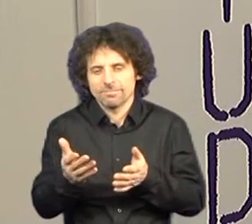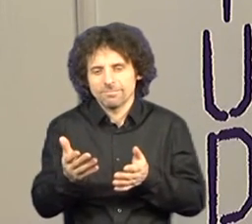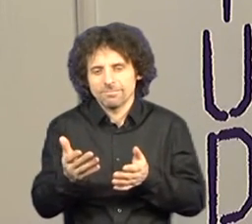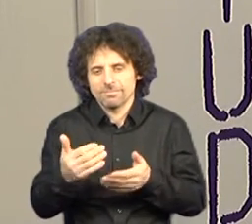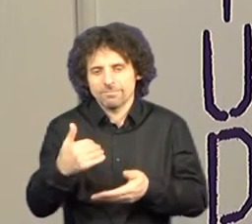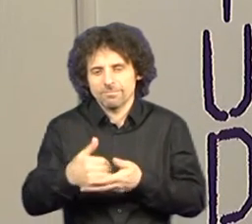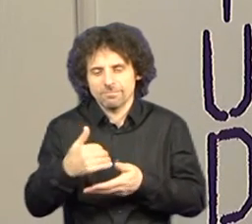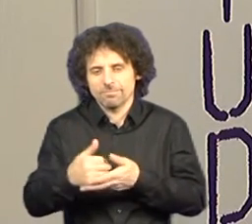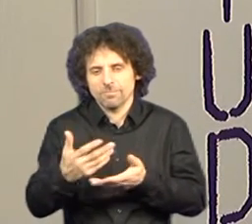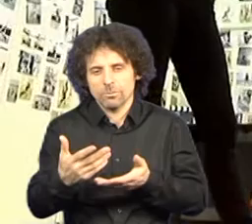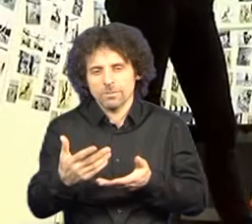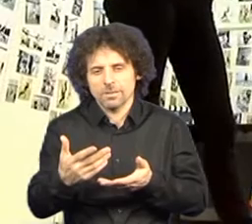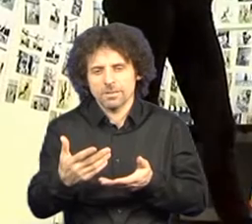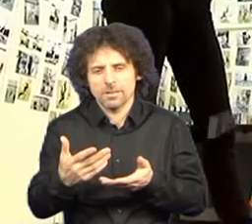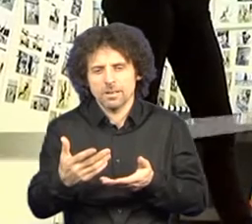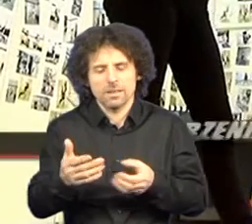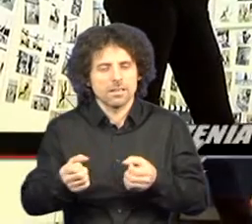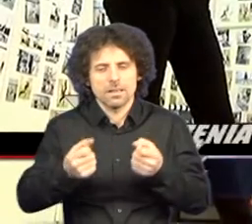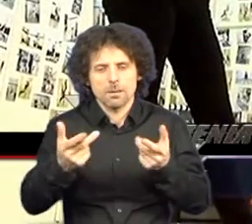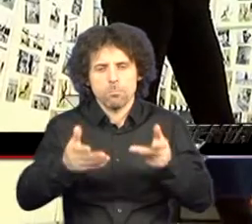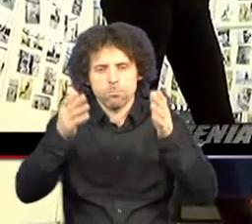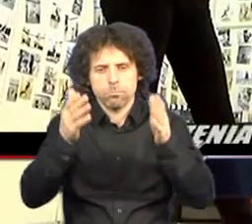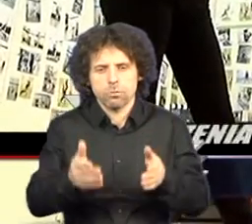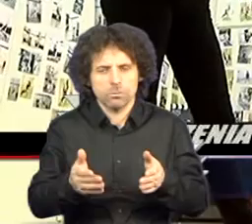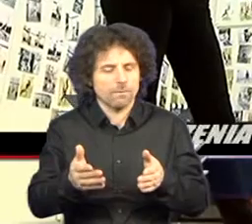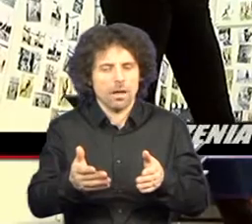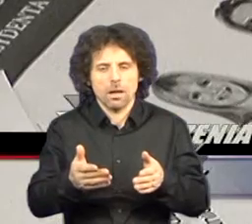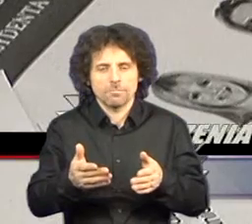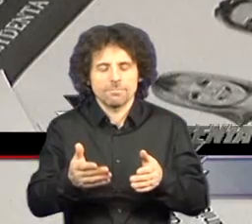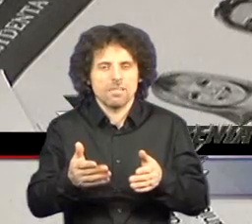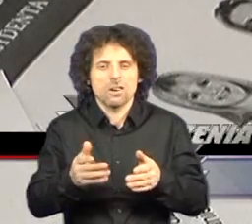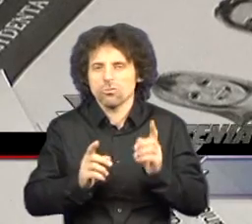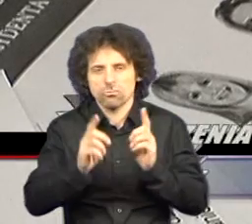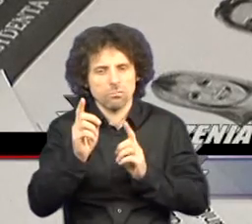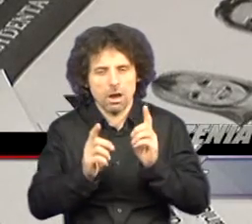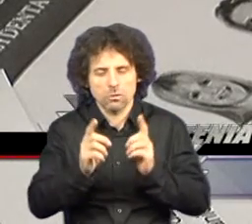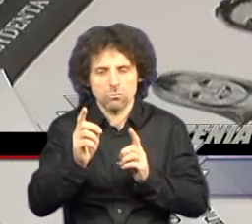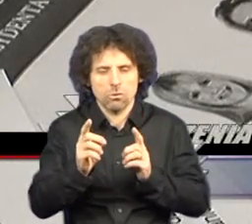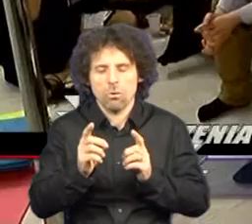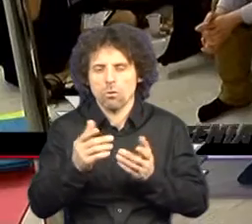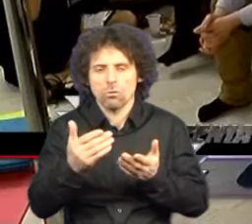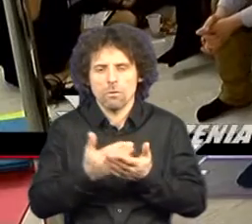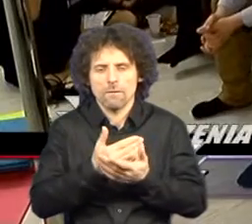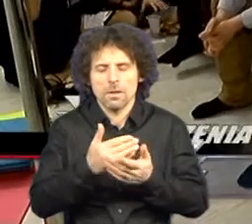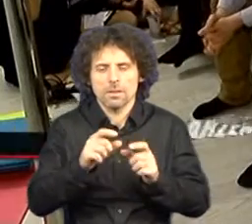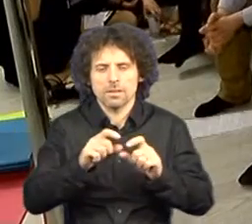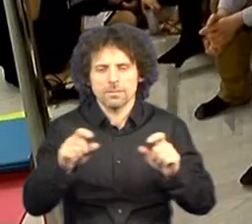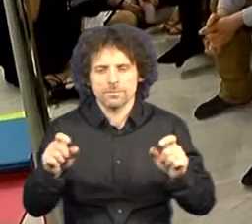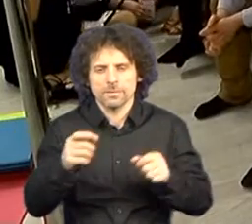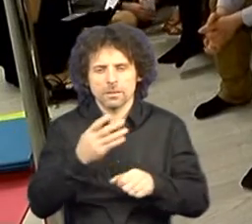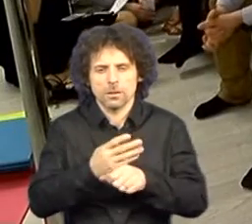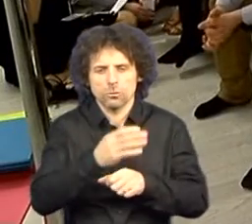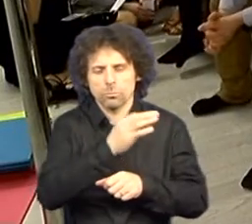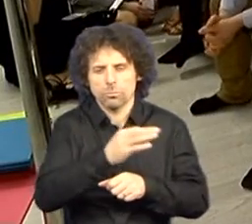z mojego otoczenia raczej mają tę świadomość. Niestety taka postawa nie jest powszechna, na co wskazują najnowsze dane. Nawet